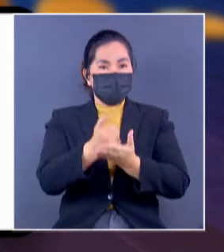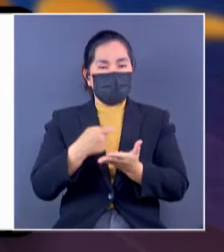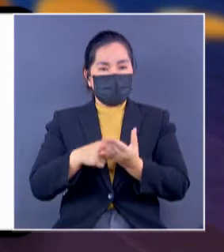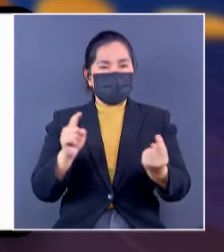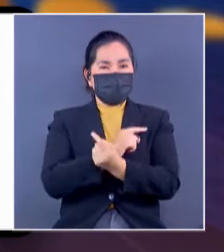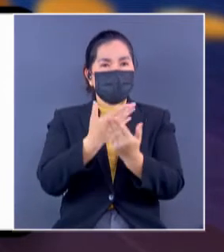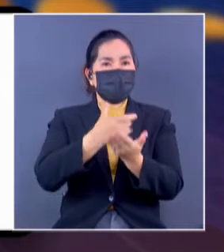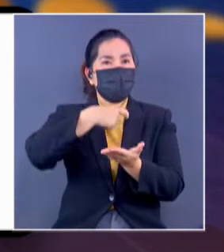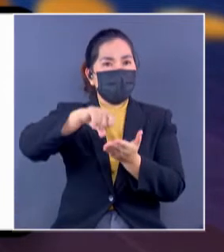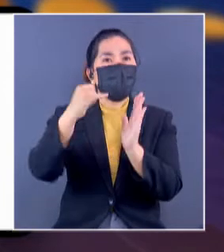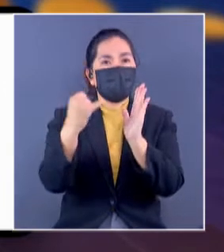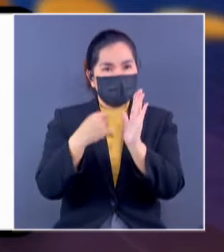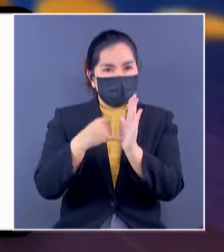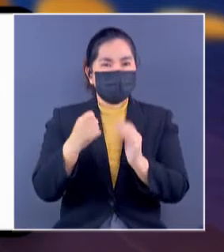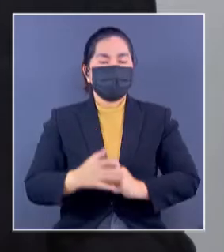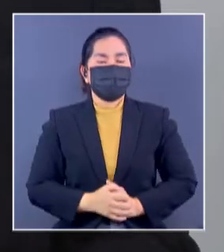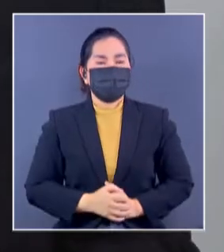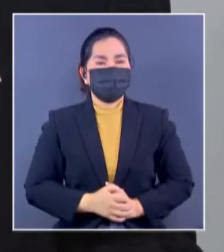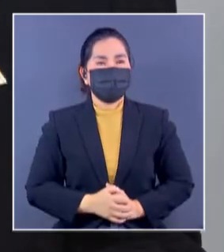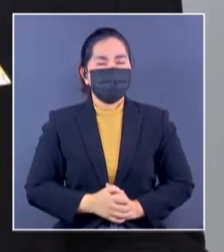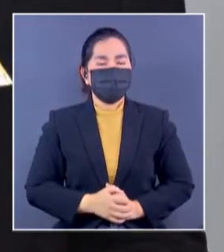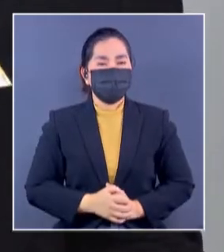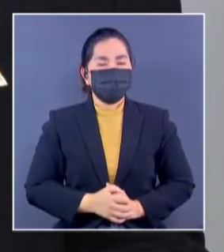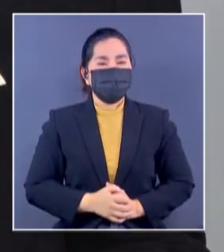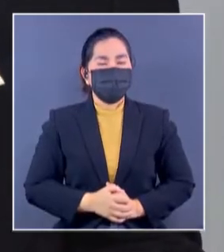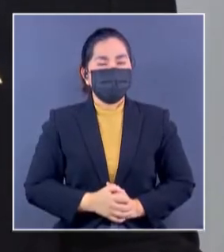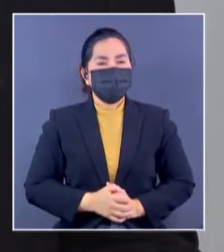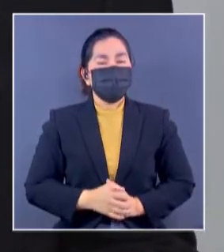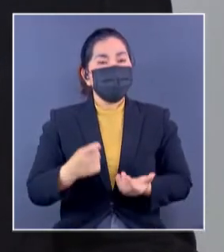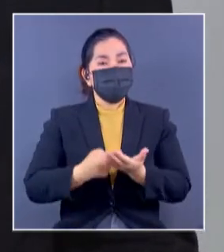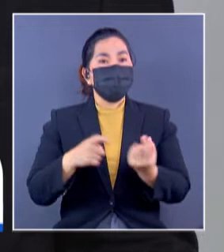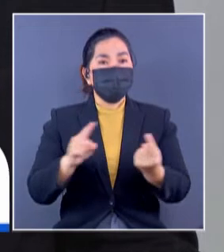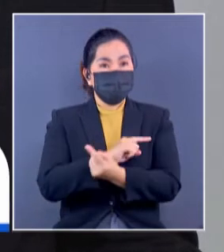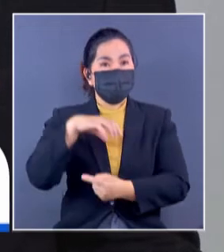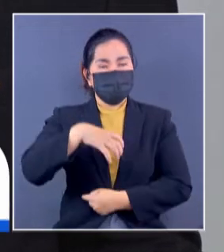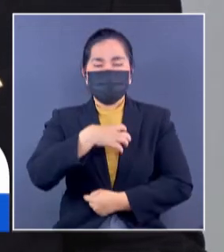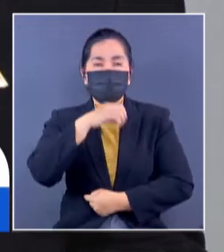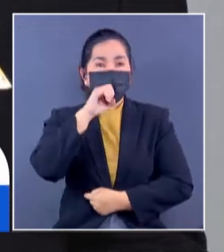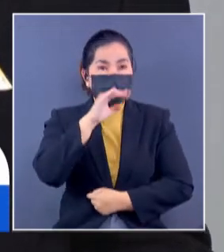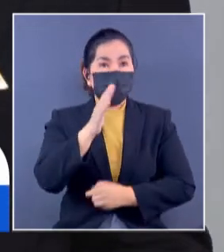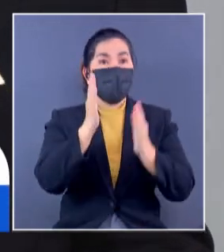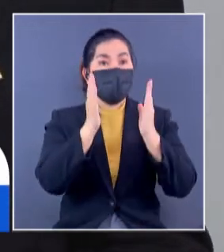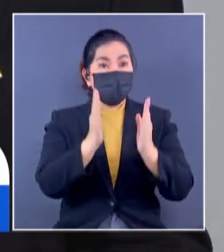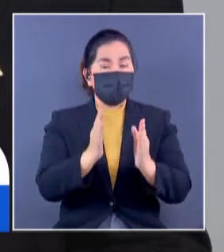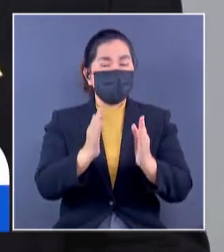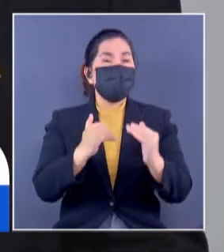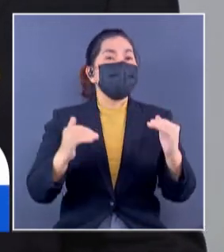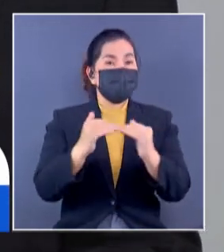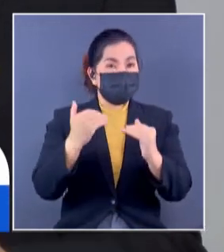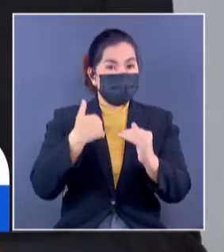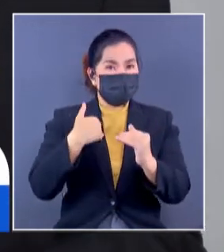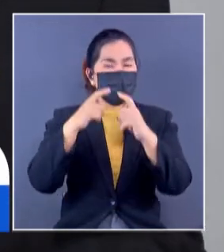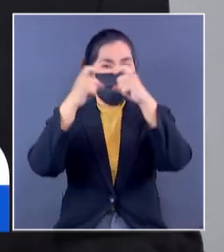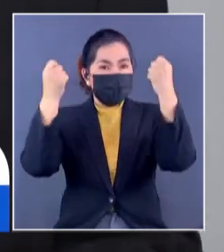รับเงินคืนด้วยครับ สิ่งที่เราจากทางสำนักงานประกันสังคมอยากจะแจ้งผู้ประกันตนก็คือผูกพร้อมเพย์กับบัตรประชาช